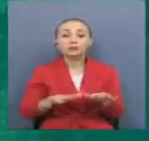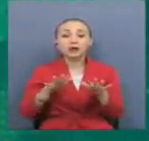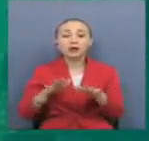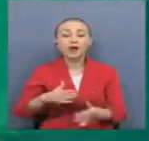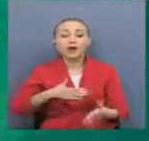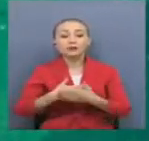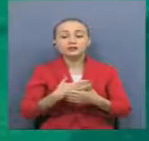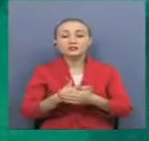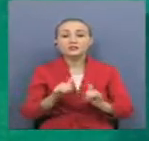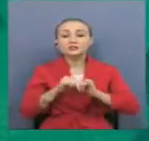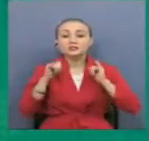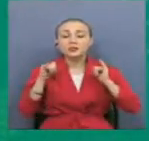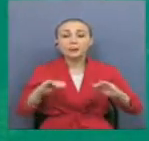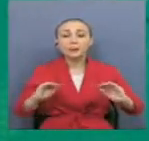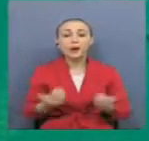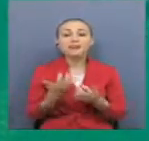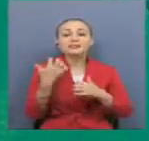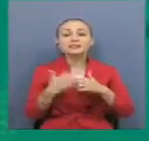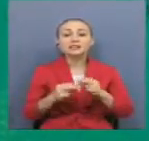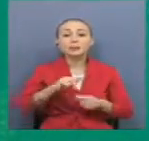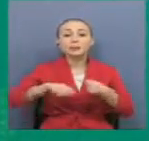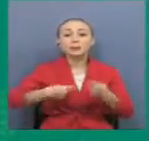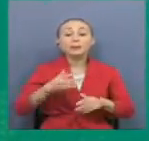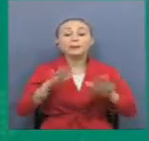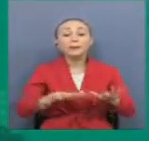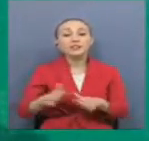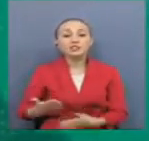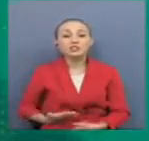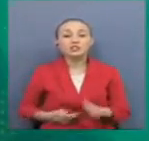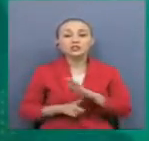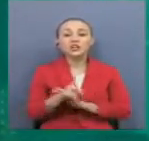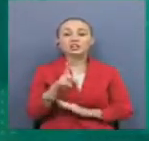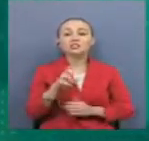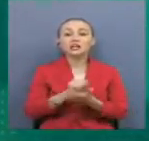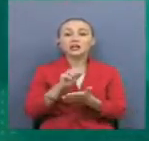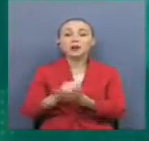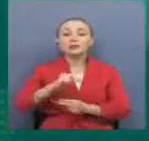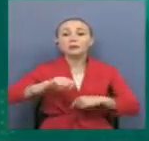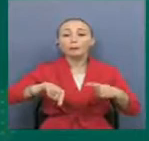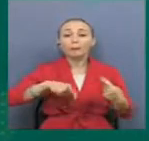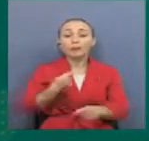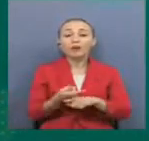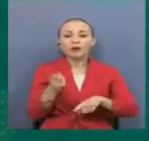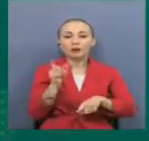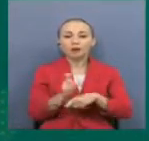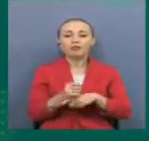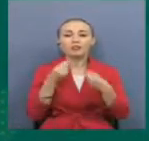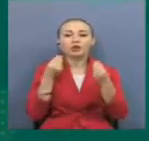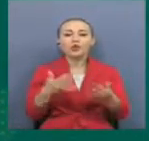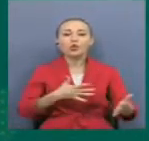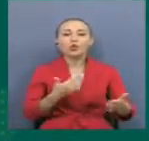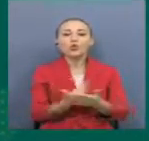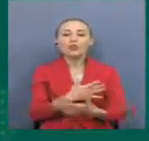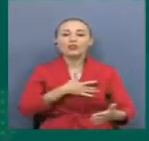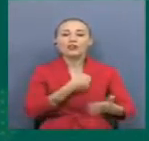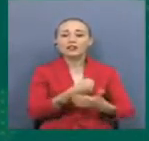елді мекендерде шағын және орта бизнес өркендеп, жергілікті халық кәсіпкерлікпен айналысуға бейімделе түскен. Бұл өз кезегінде жаппай